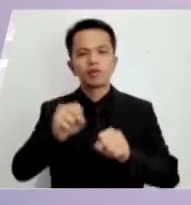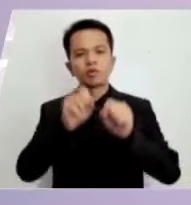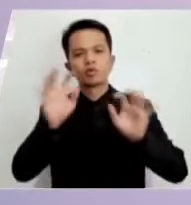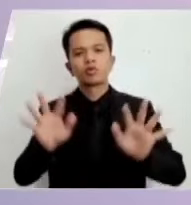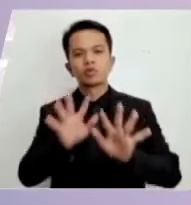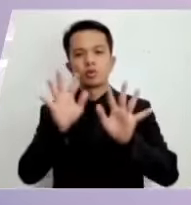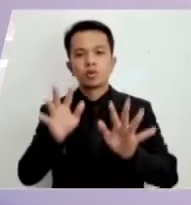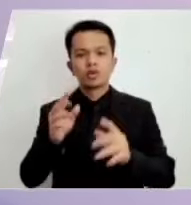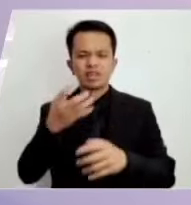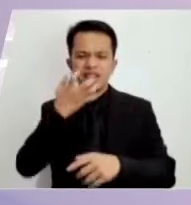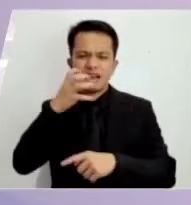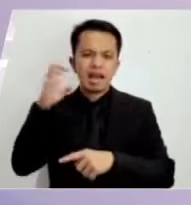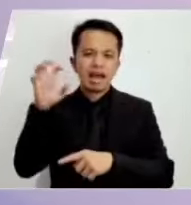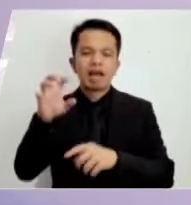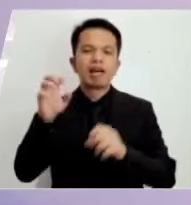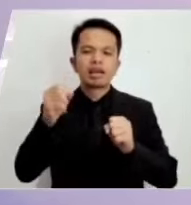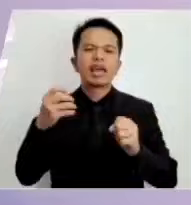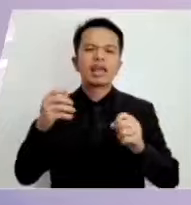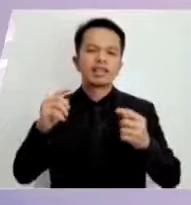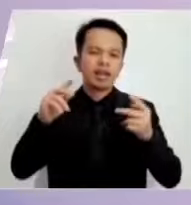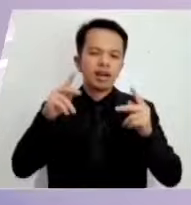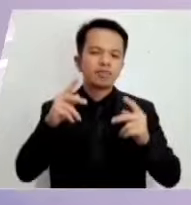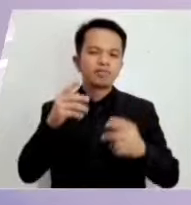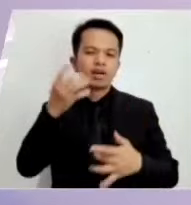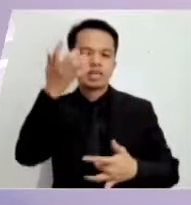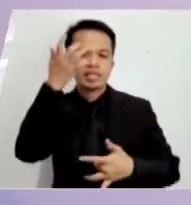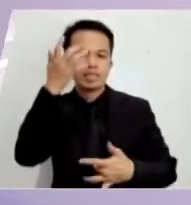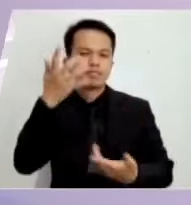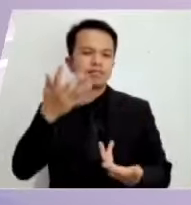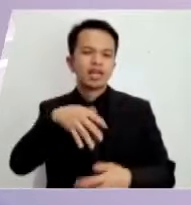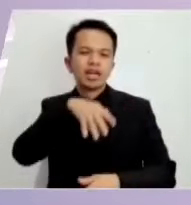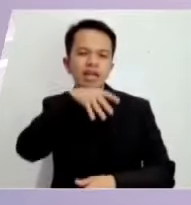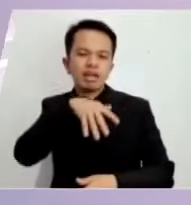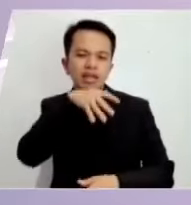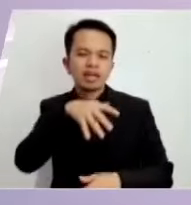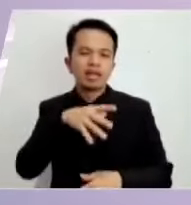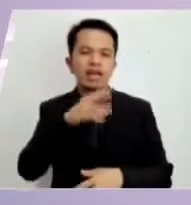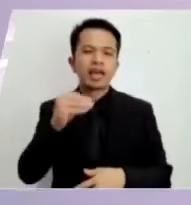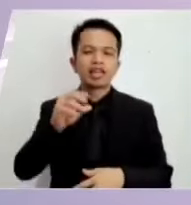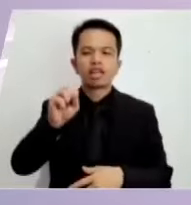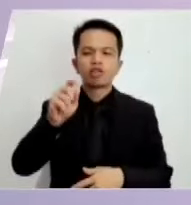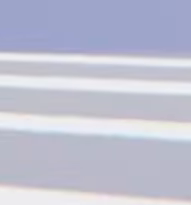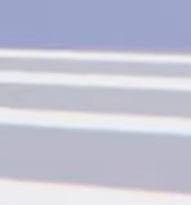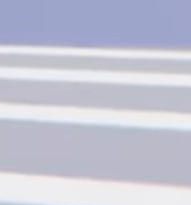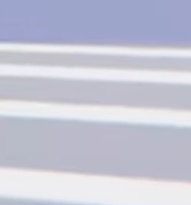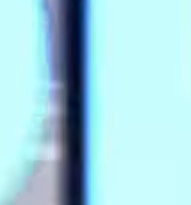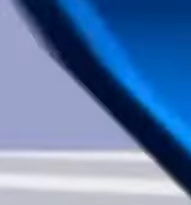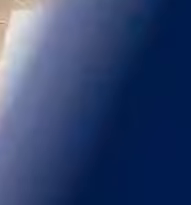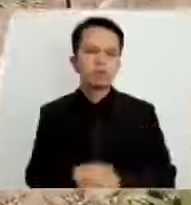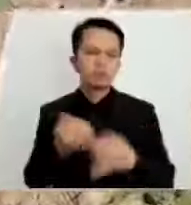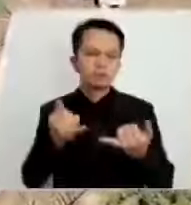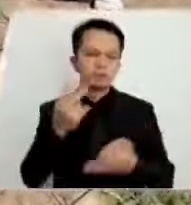makaranas ng heat cramps heat exhaustion at maging heat stroke saksi si Katrina